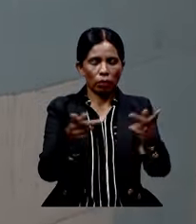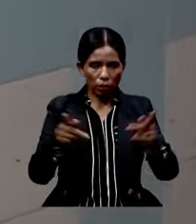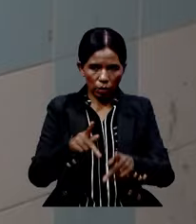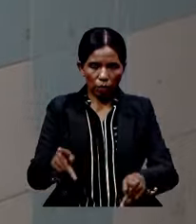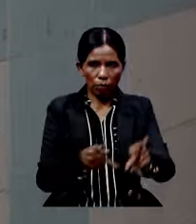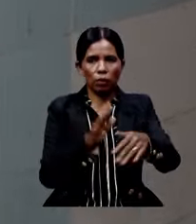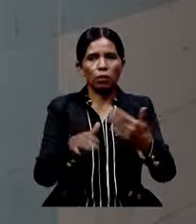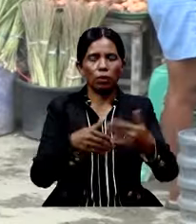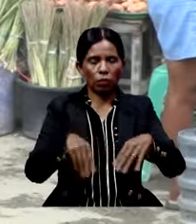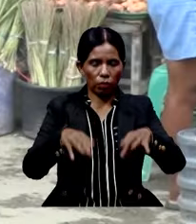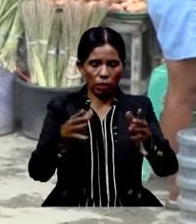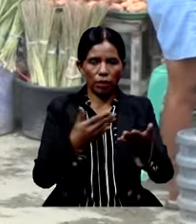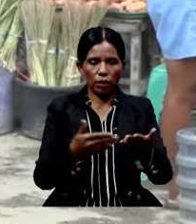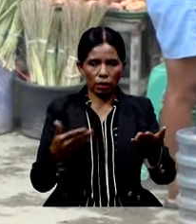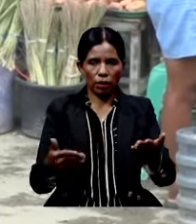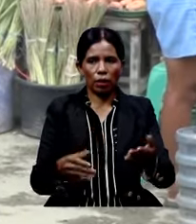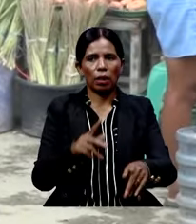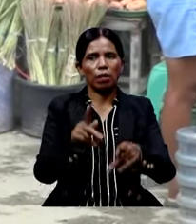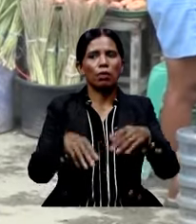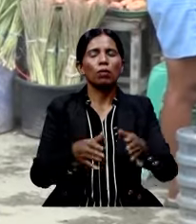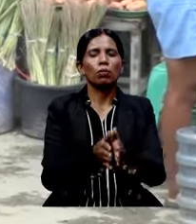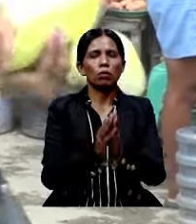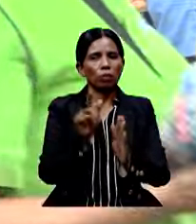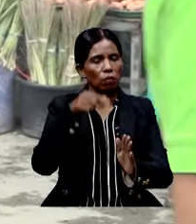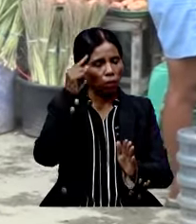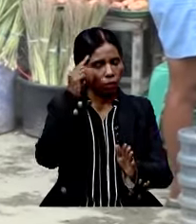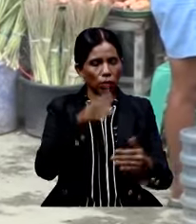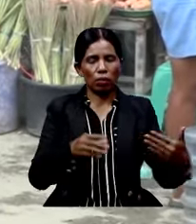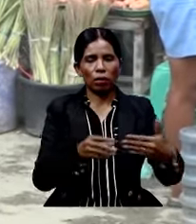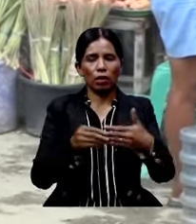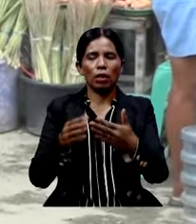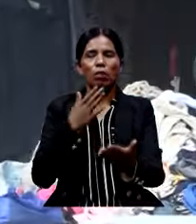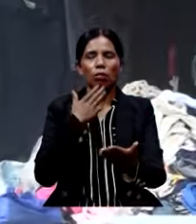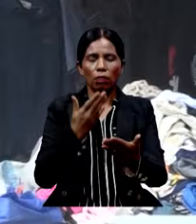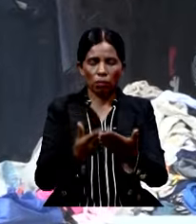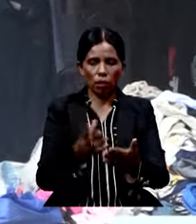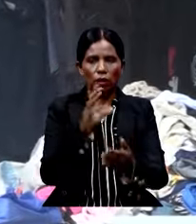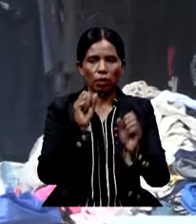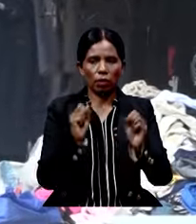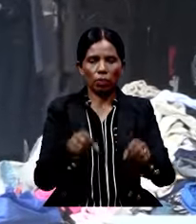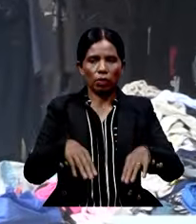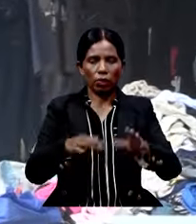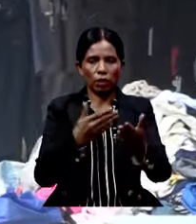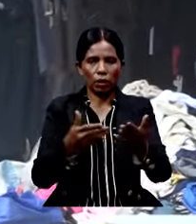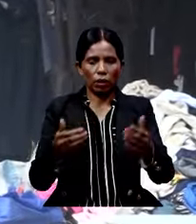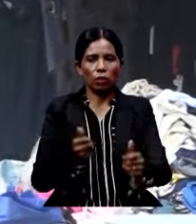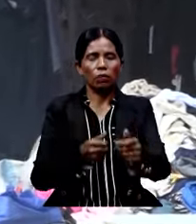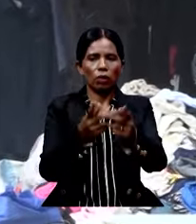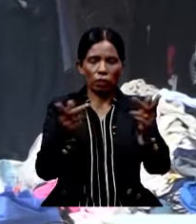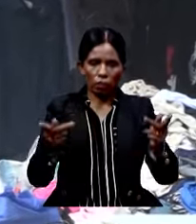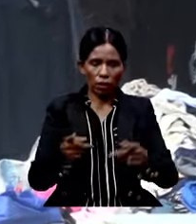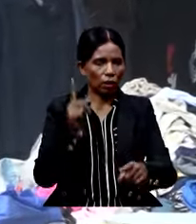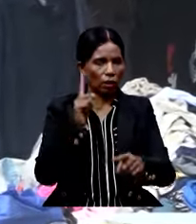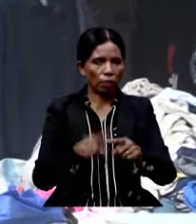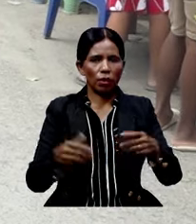publiku sira hodi fan sasan. Tamba ne vendedor sira husu governo atu organiza di diak negosiante hirak ne, atu bele fan sasan tuir fatim, nune la